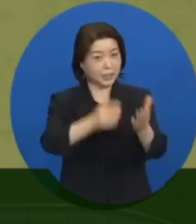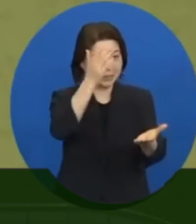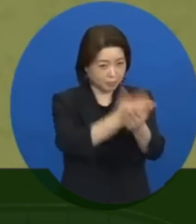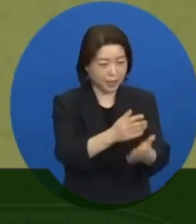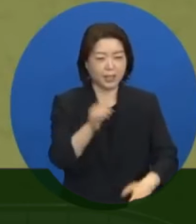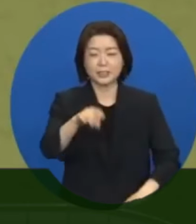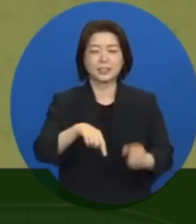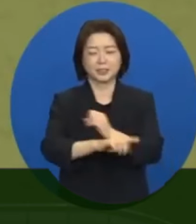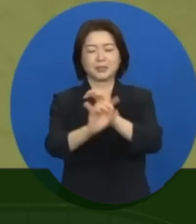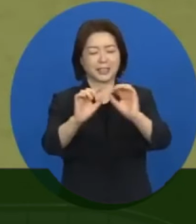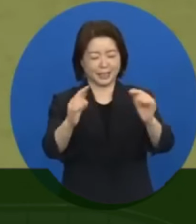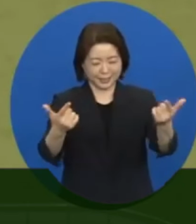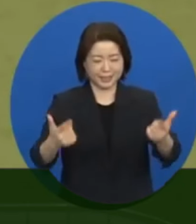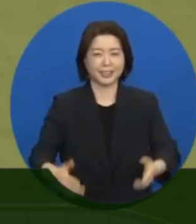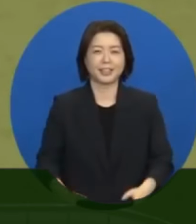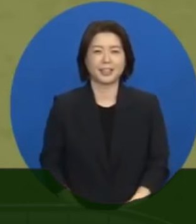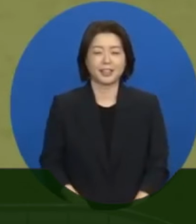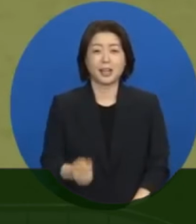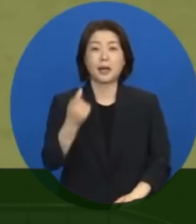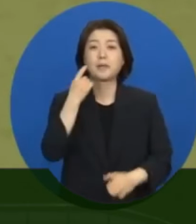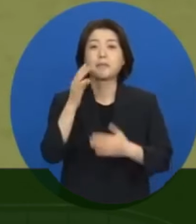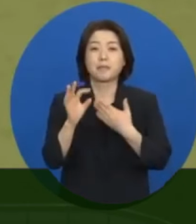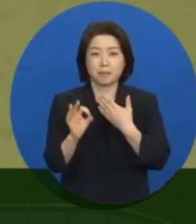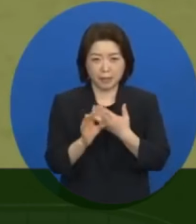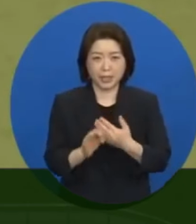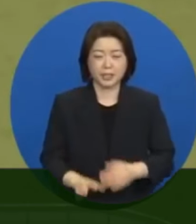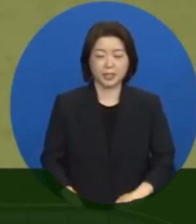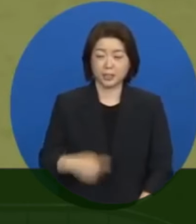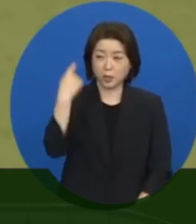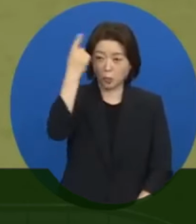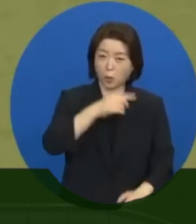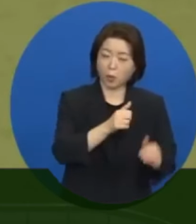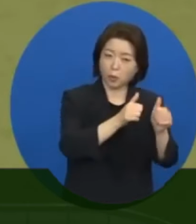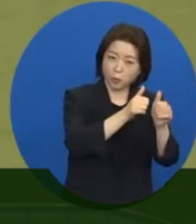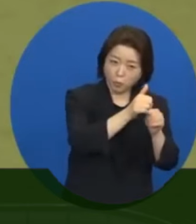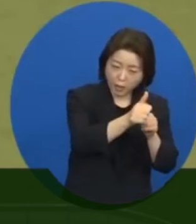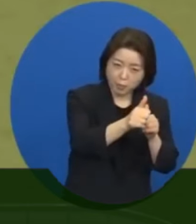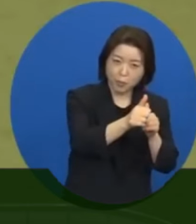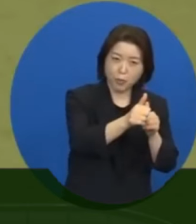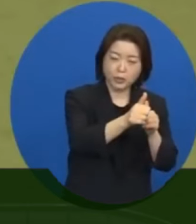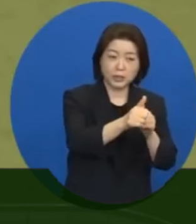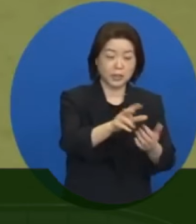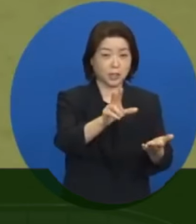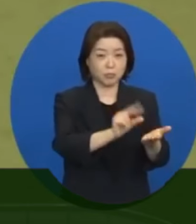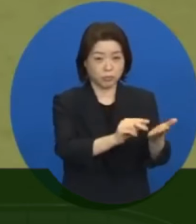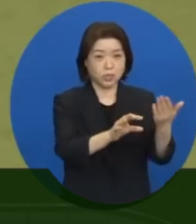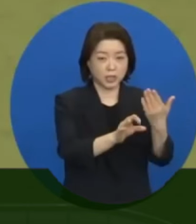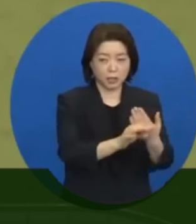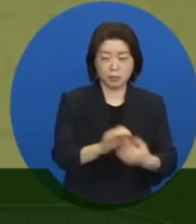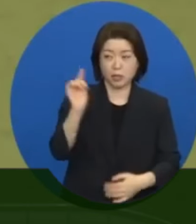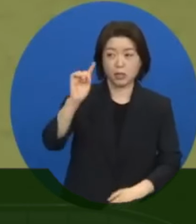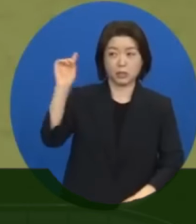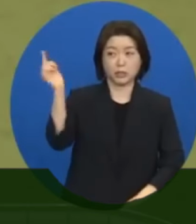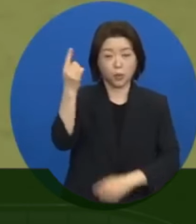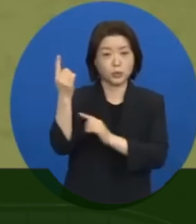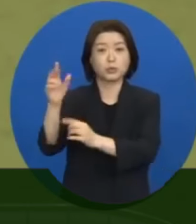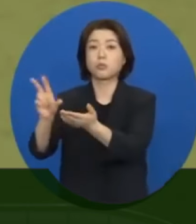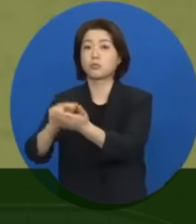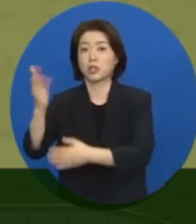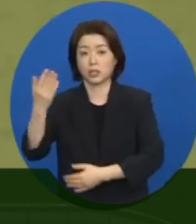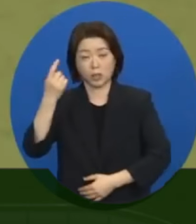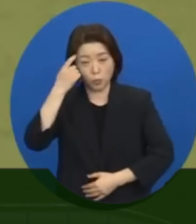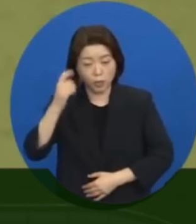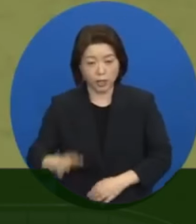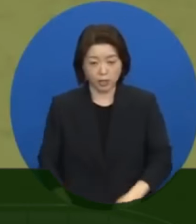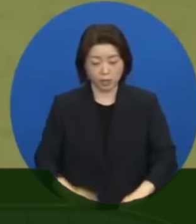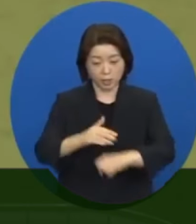의미가 아니기 때문에 그렇습니다 만일 준수한 외모가 문제였다면 다윗도 문제가 돼요 왜냐면 성경이